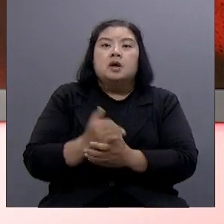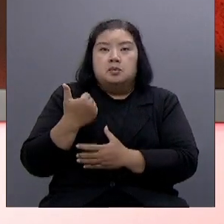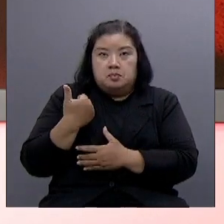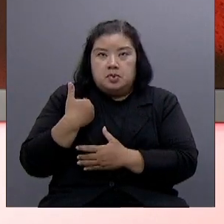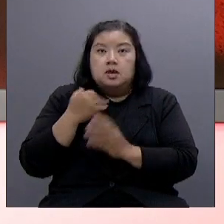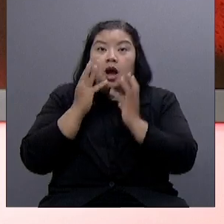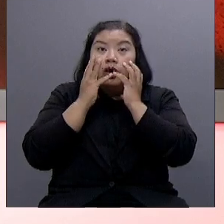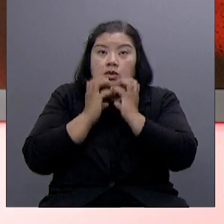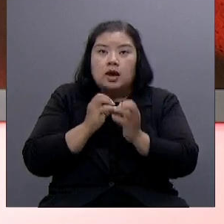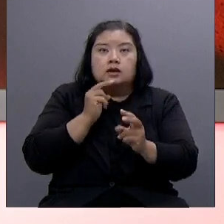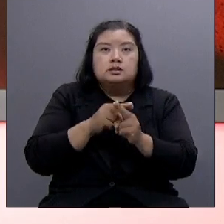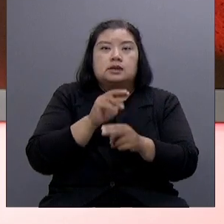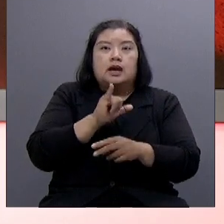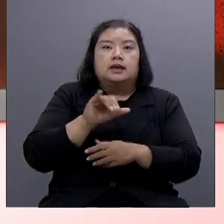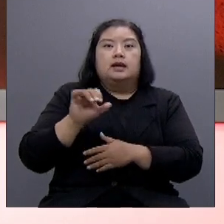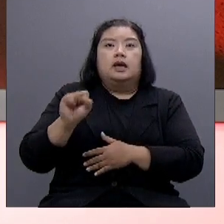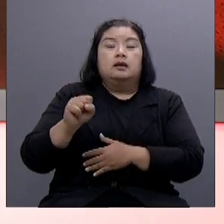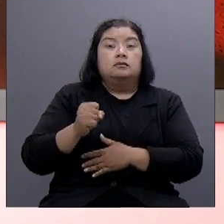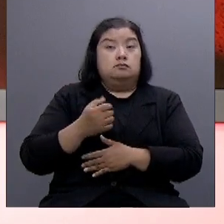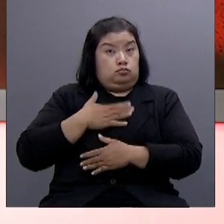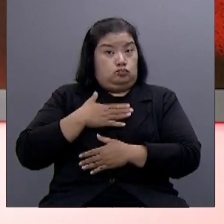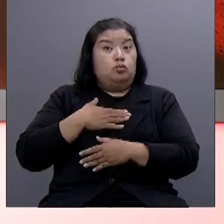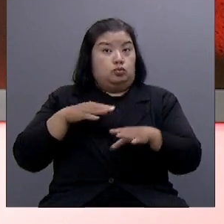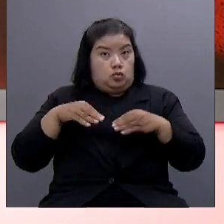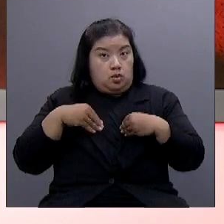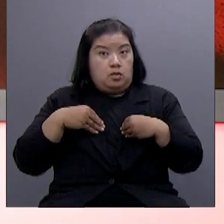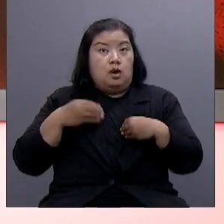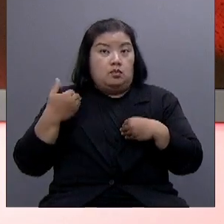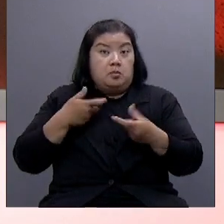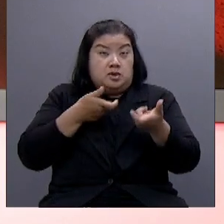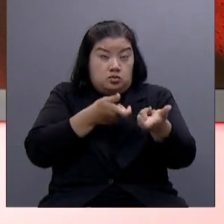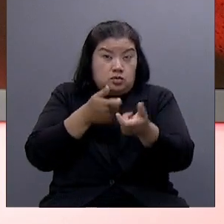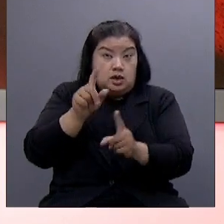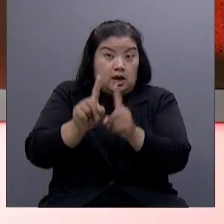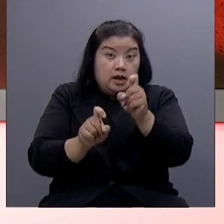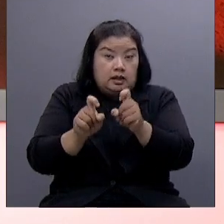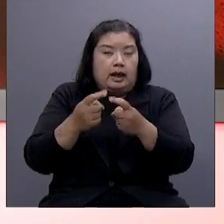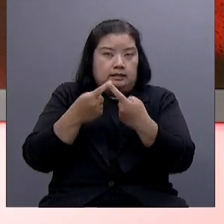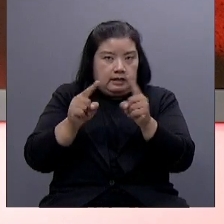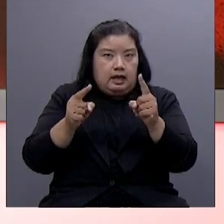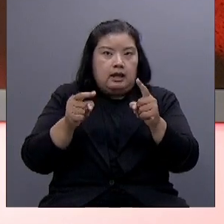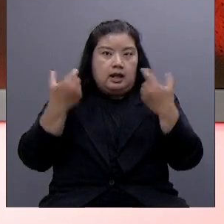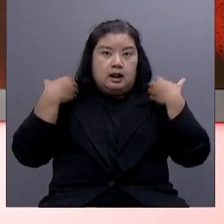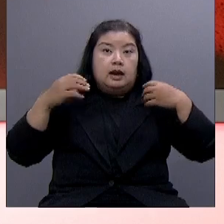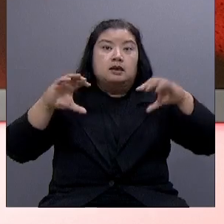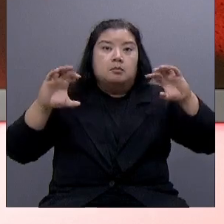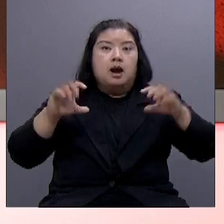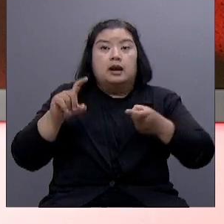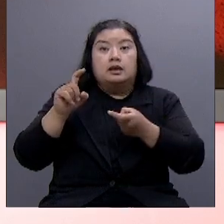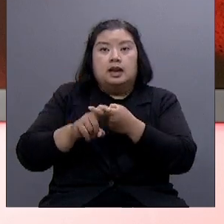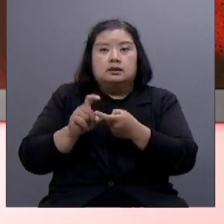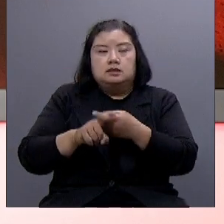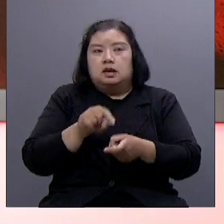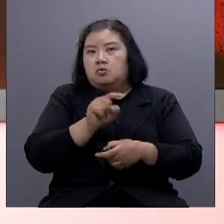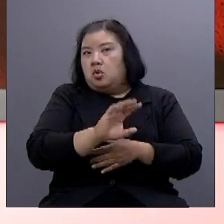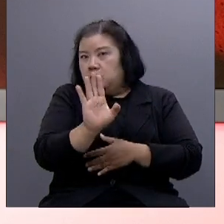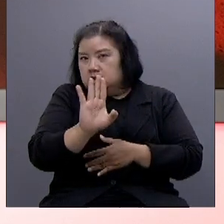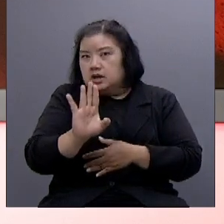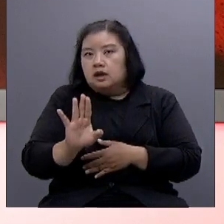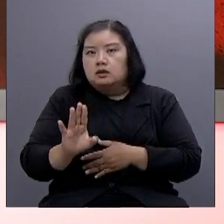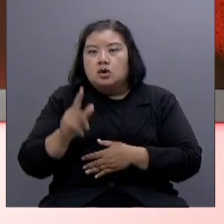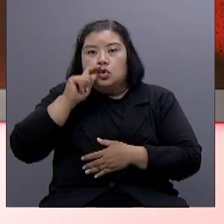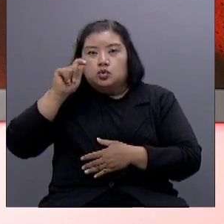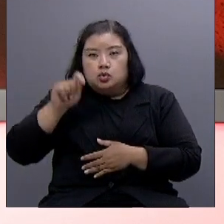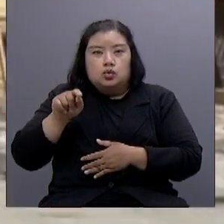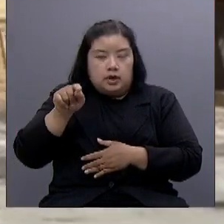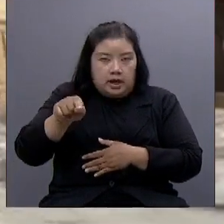ประกาศว่าอยู่เบื้องหลังการโจมตีในครั้งนั้นแต่ปรากฏว่าทางการรัสเซียค่ะกลับชี้นิ้วไปที่ยูเครนและชาติตะวัน